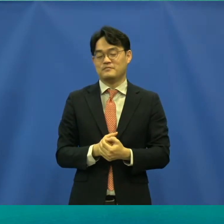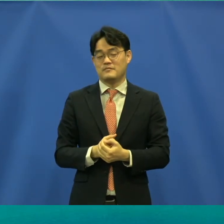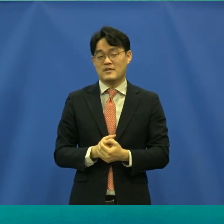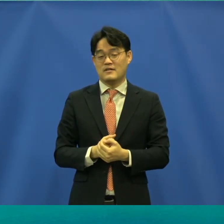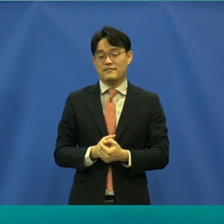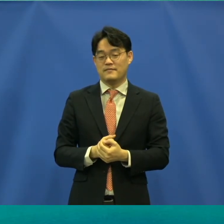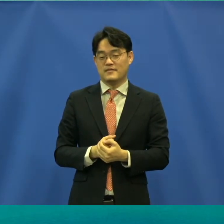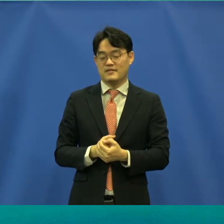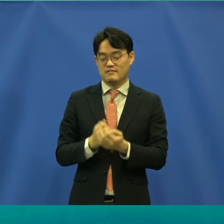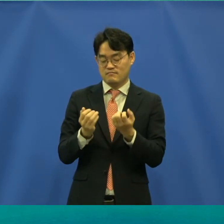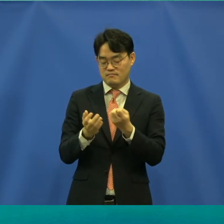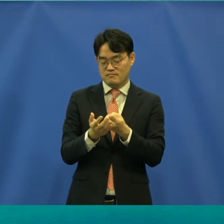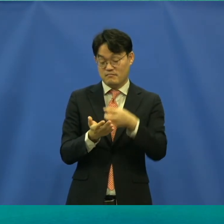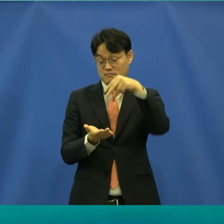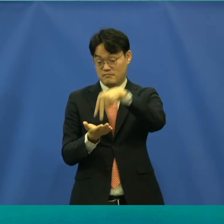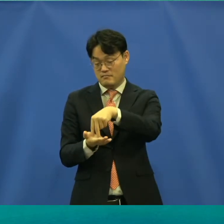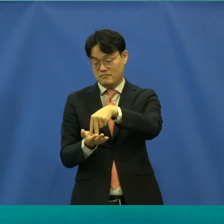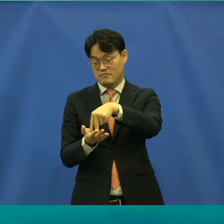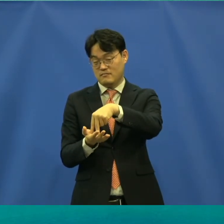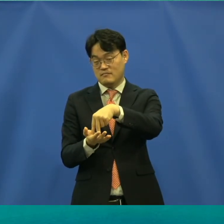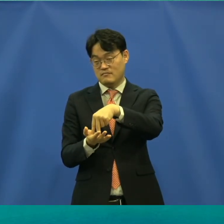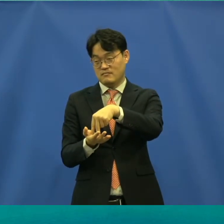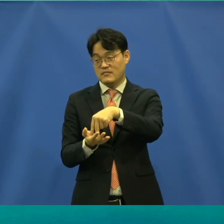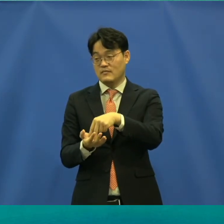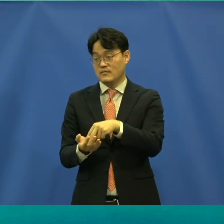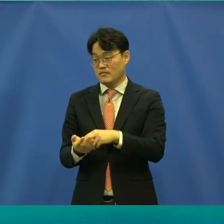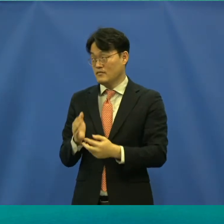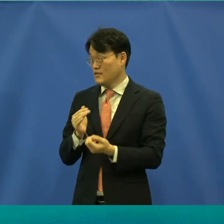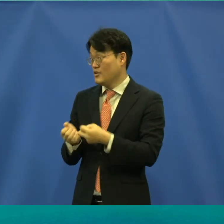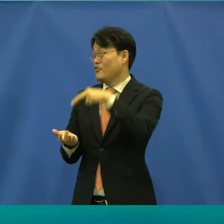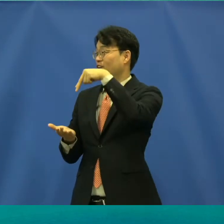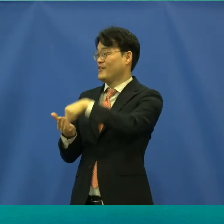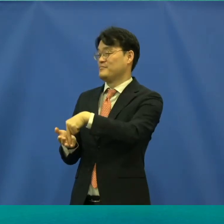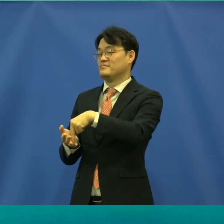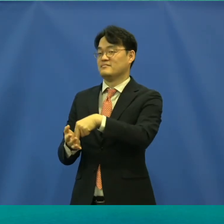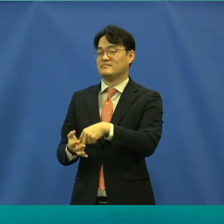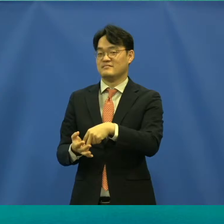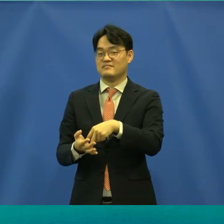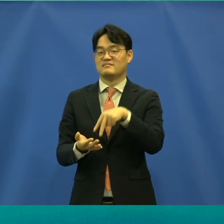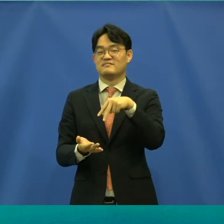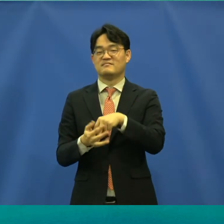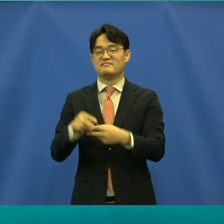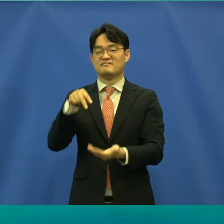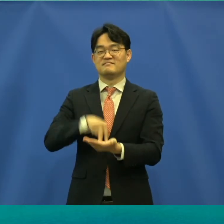일어나는 정도로 해서는 안 되죠. 신앙은 그냥